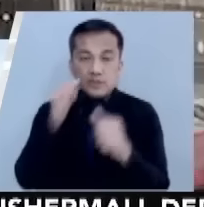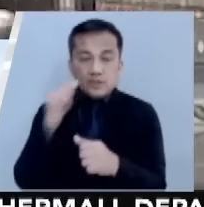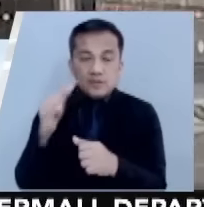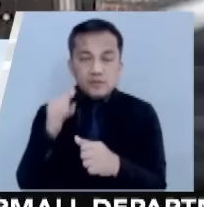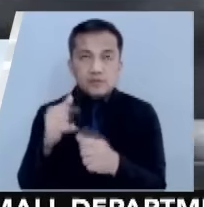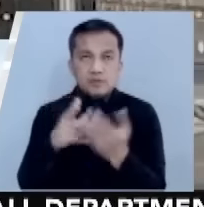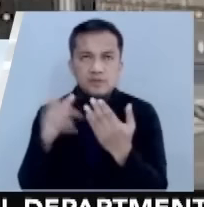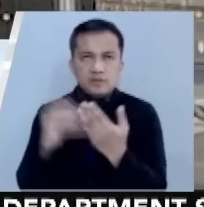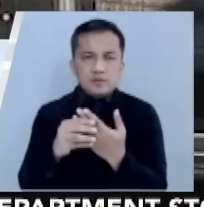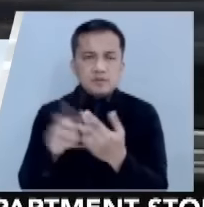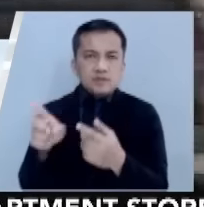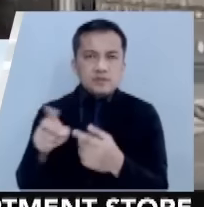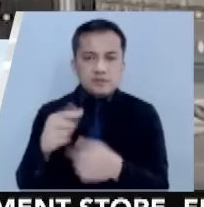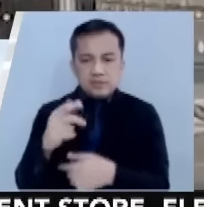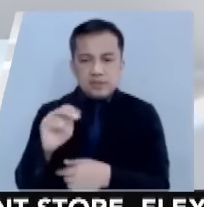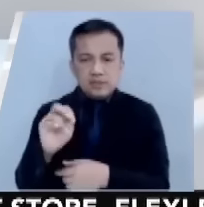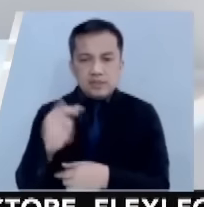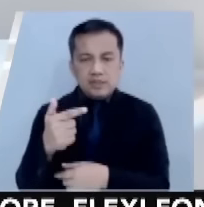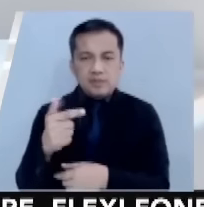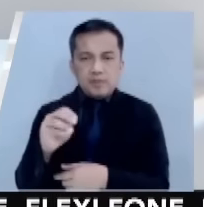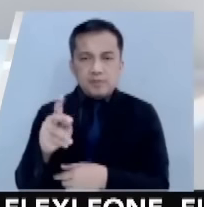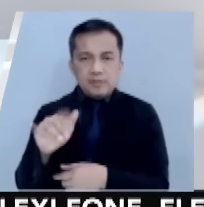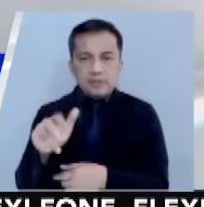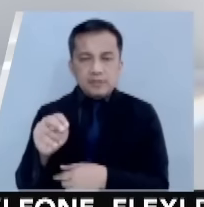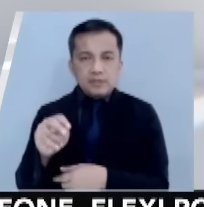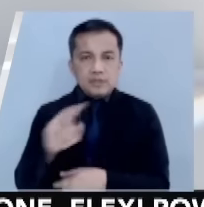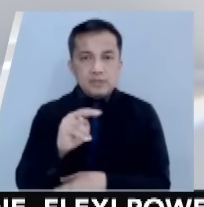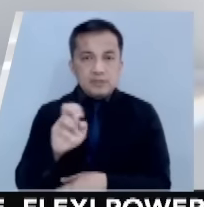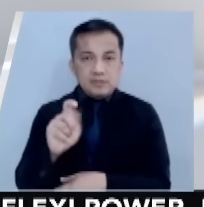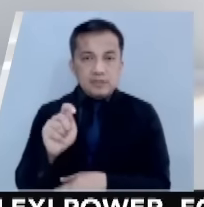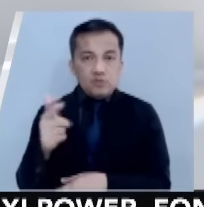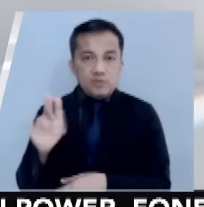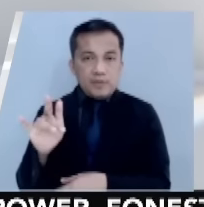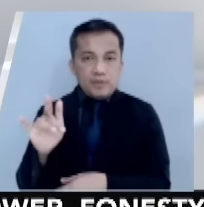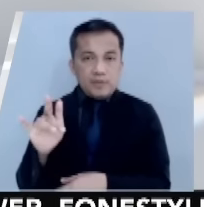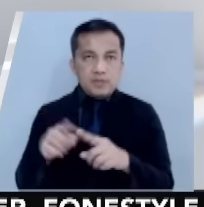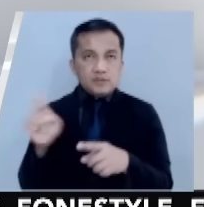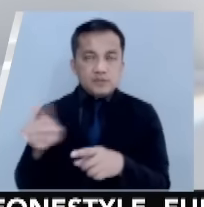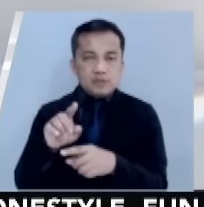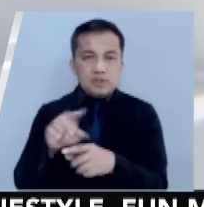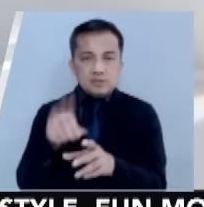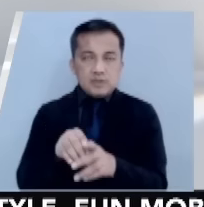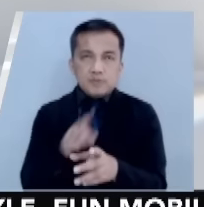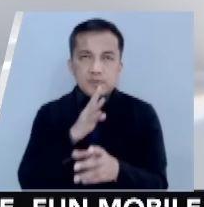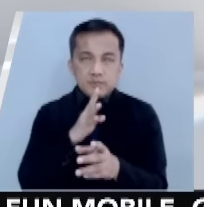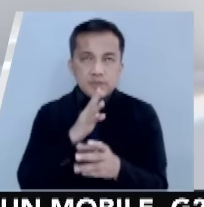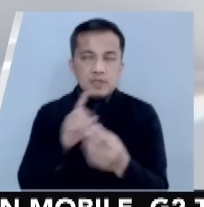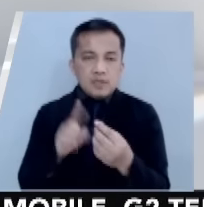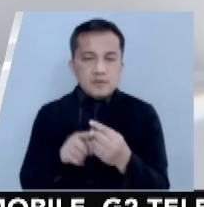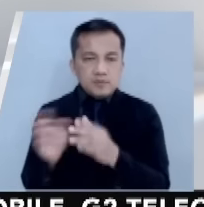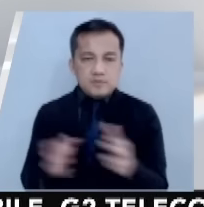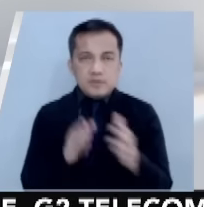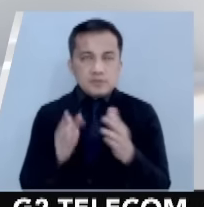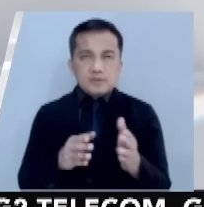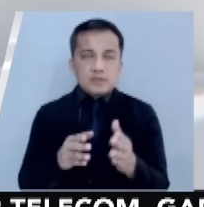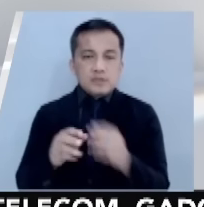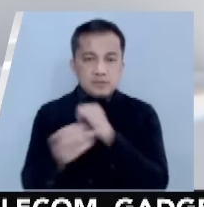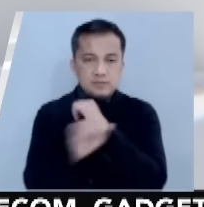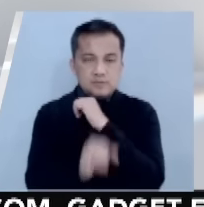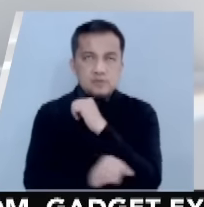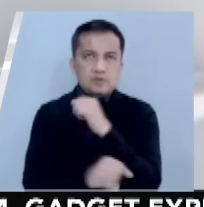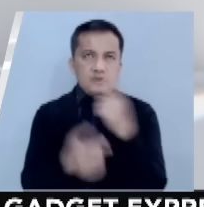Saganang Mamamayan sa Net25. Pero dito, kasama sa nabanggit ay ang paghahanda umuno ng Iglesia na magsagawa ng